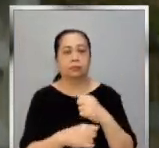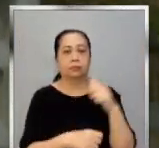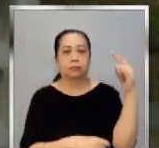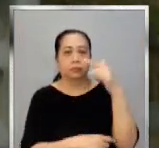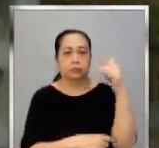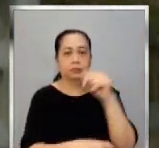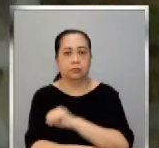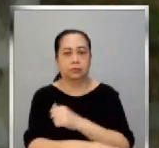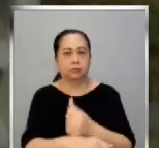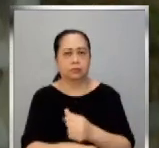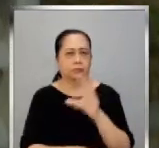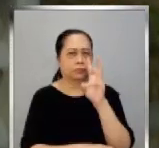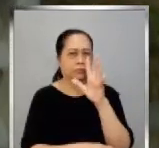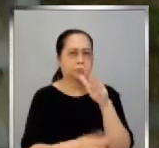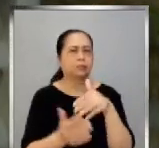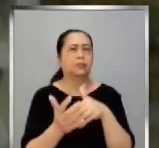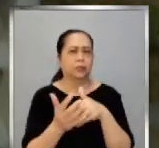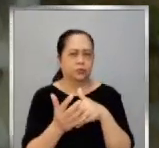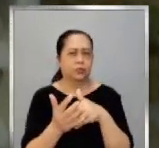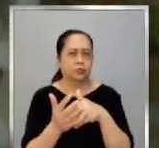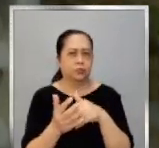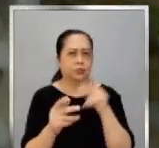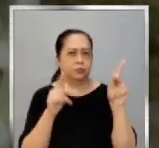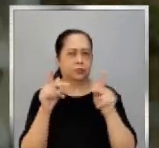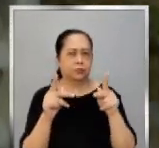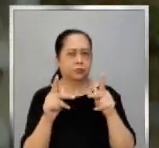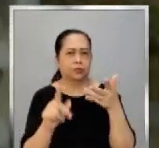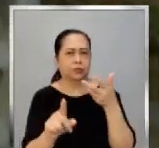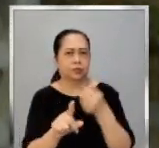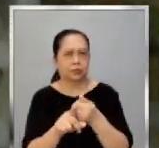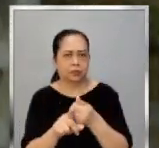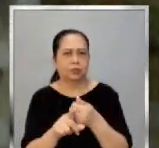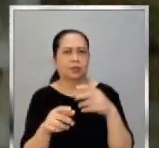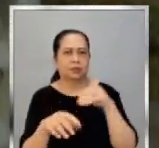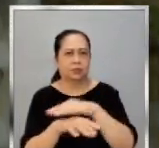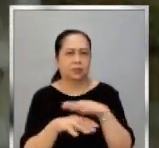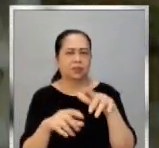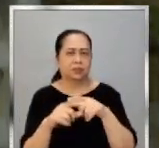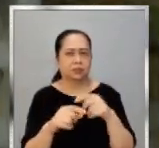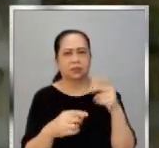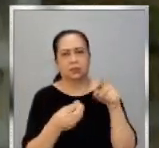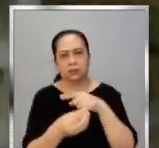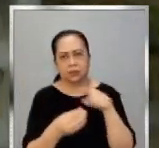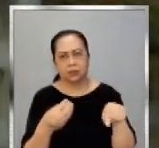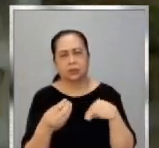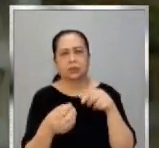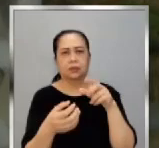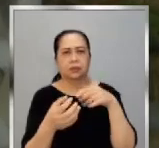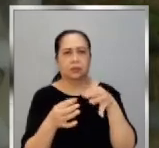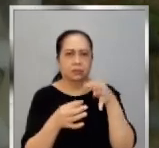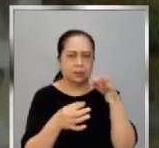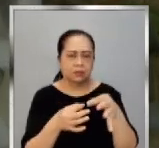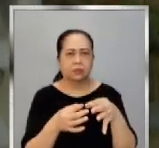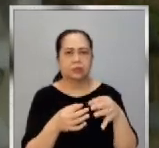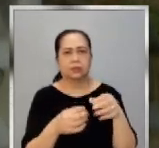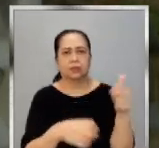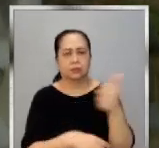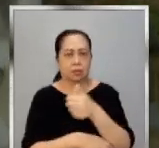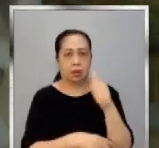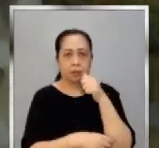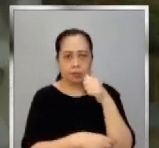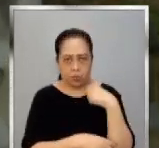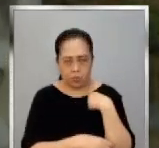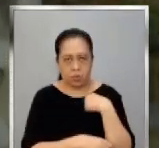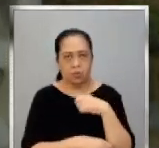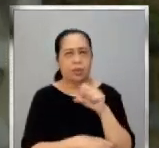sa 65,000 na pasahero ang naapektuhan ng naantalang mga biyahe kahapon. At bagaman back to operation na ang